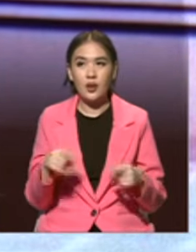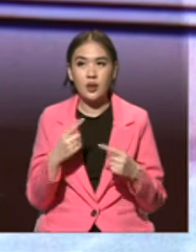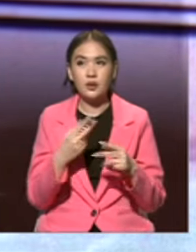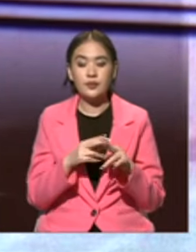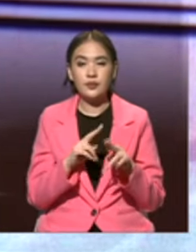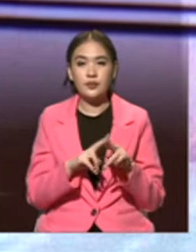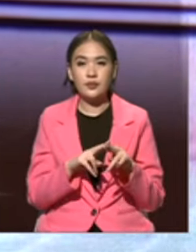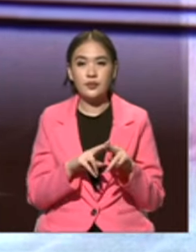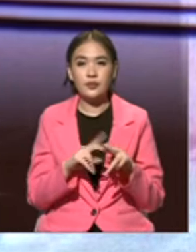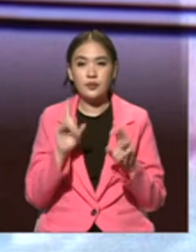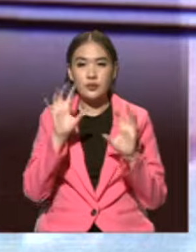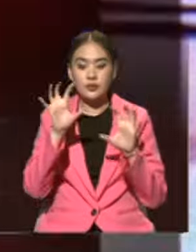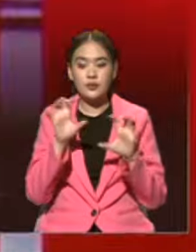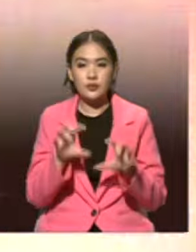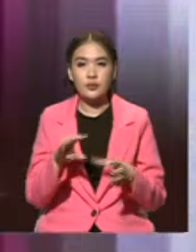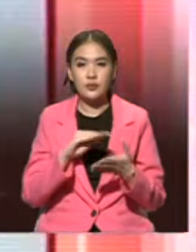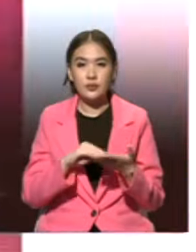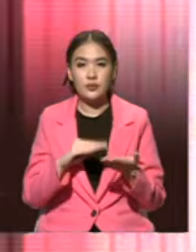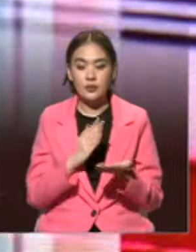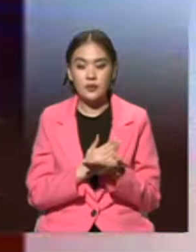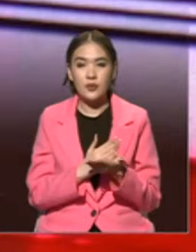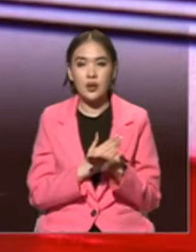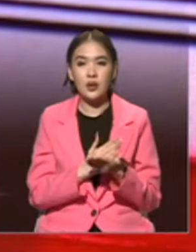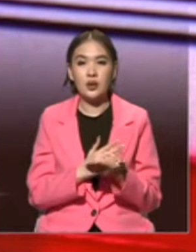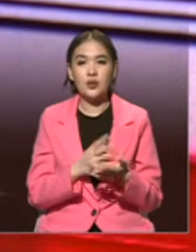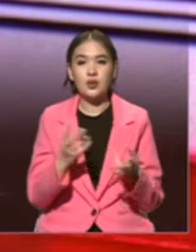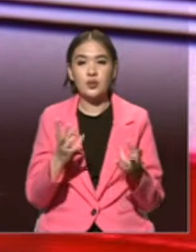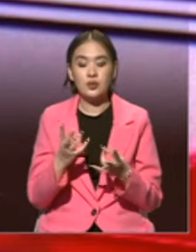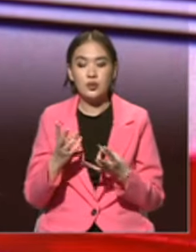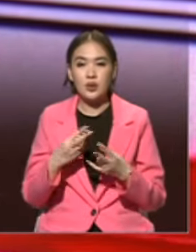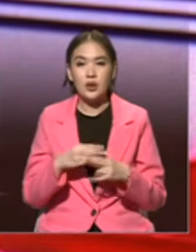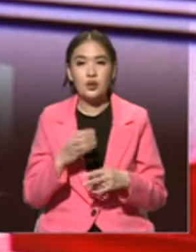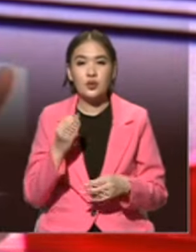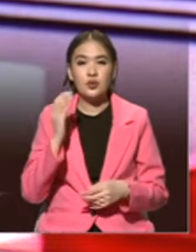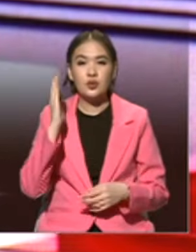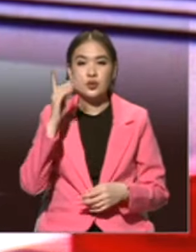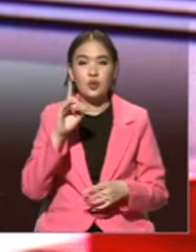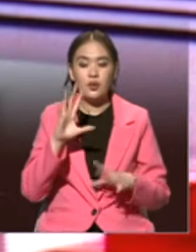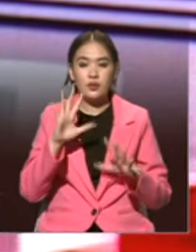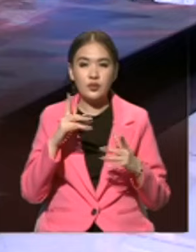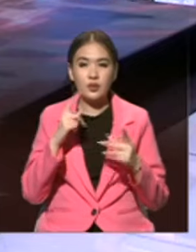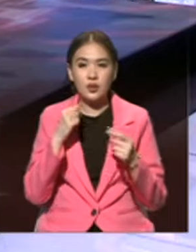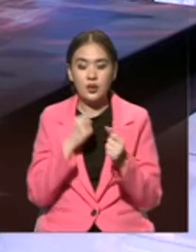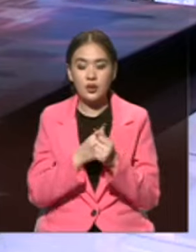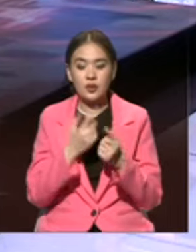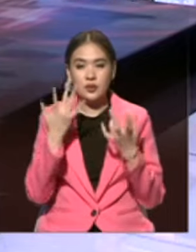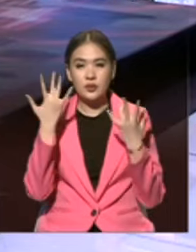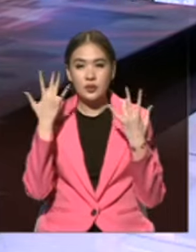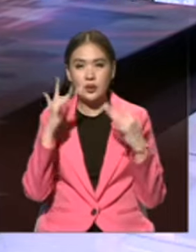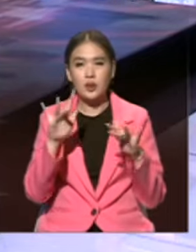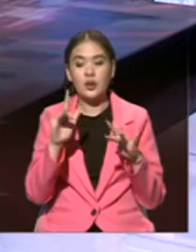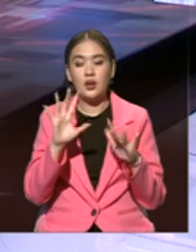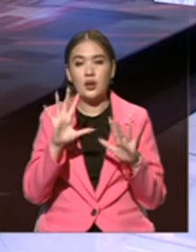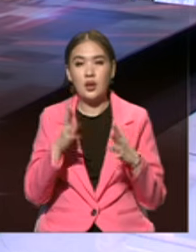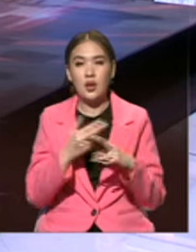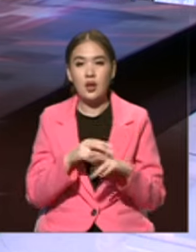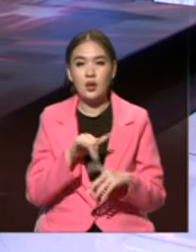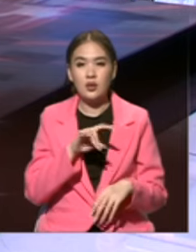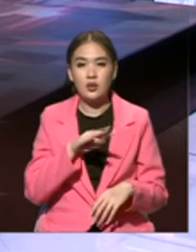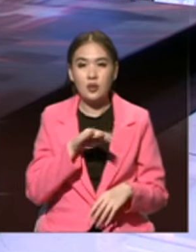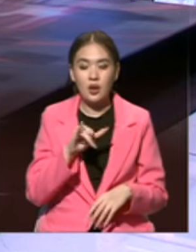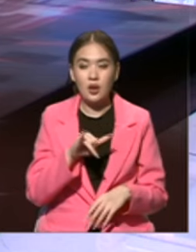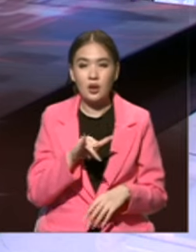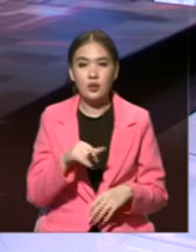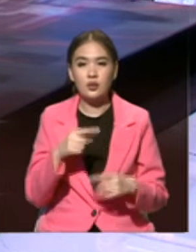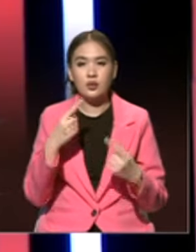бүгінгі заңдылықтарда жазылған талаптар, және де екіншіден ертең осындай апат болғанда, Ұлытау өңірінде, басқа да